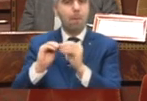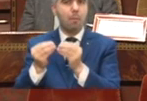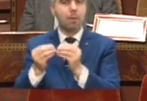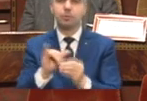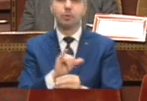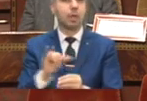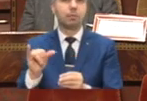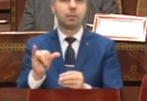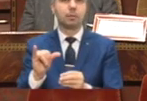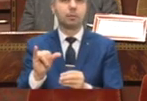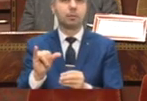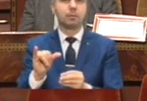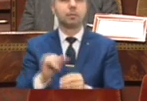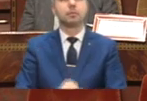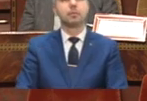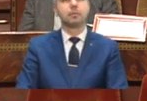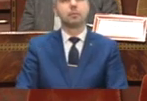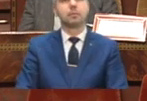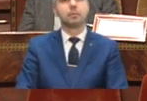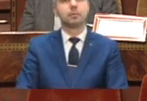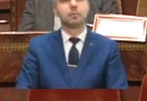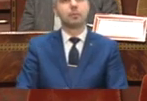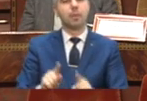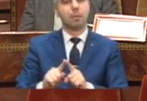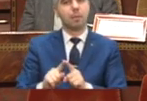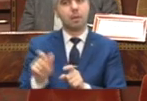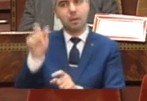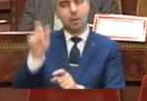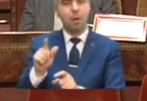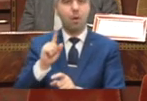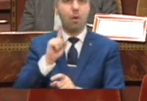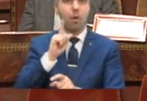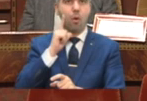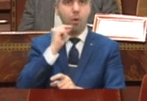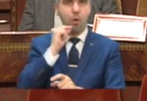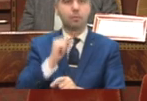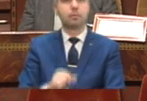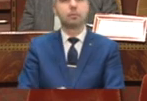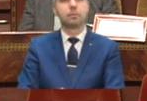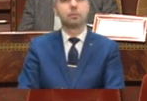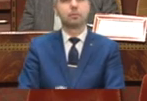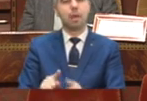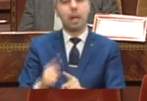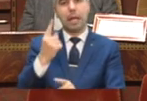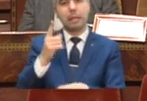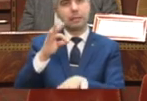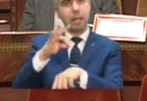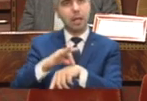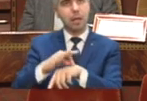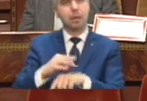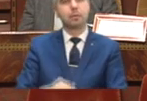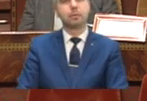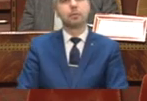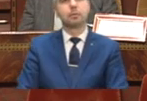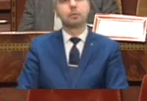فضلكم أنا كنشوف بأن السيد النائب مازال عنده واحد هذا واحد دقيقة، السيدة النائبة